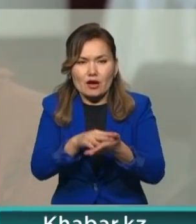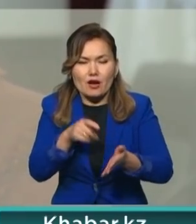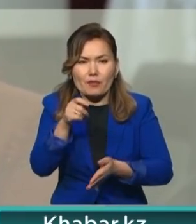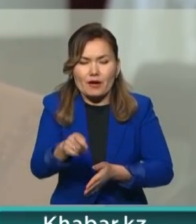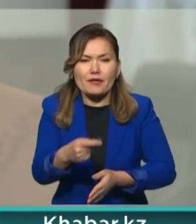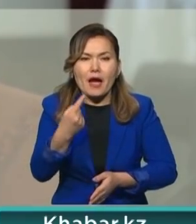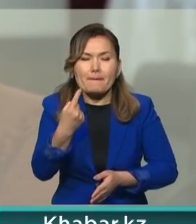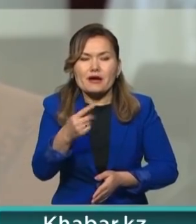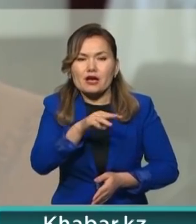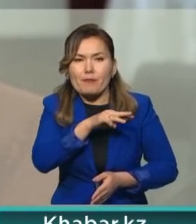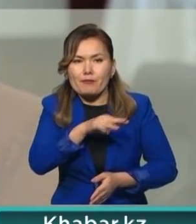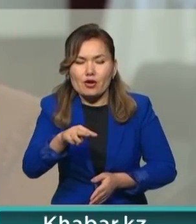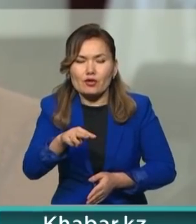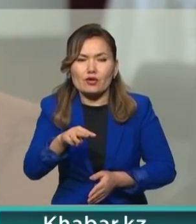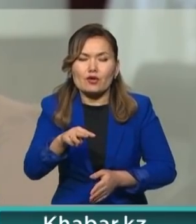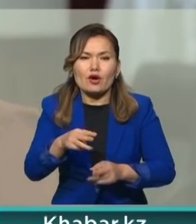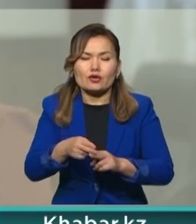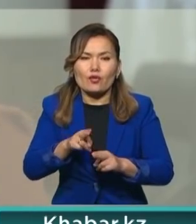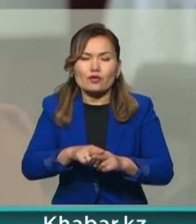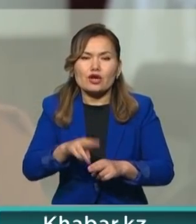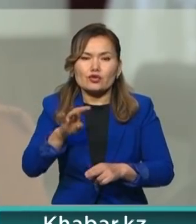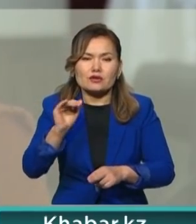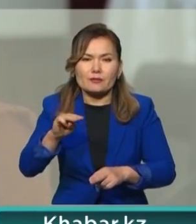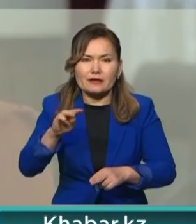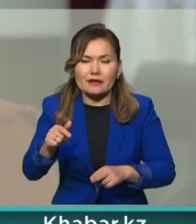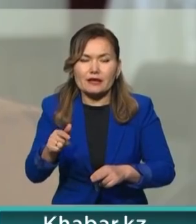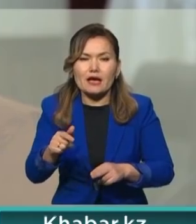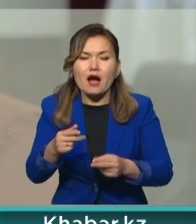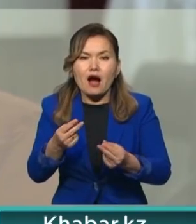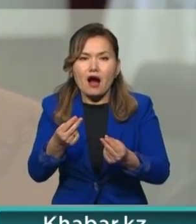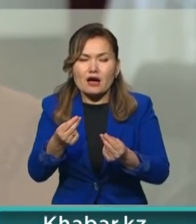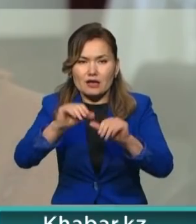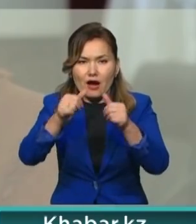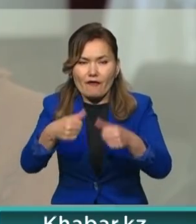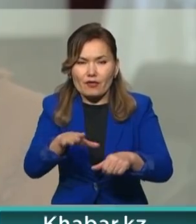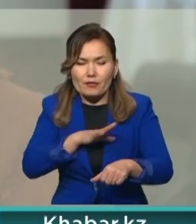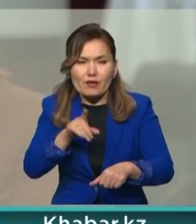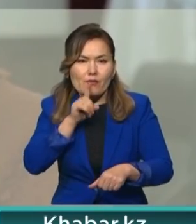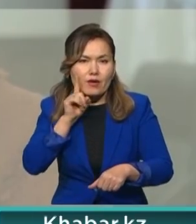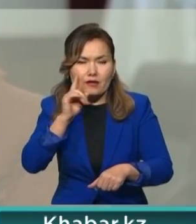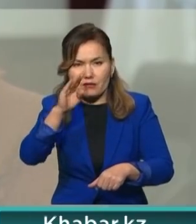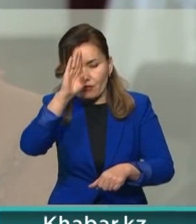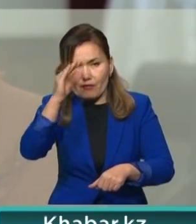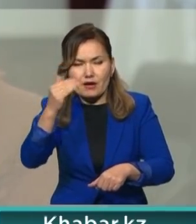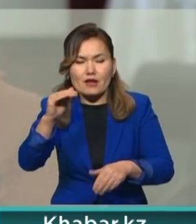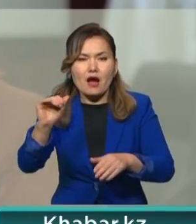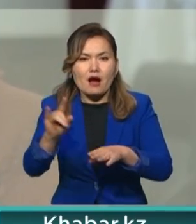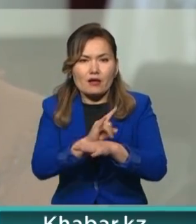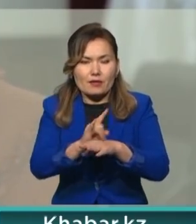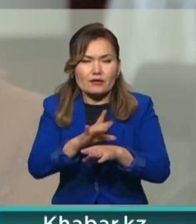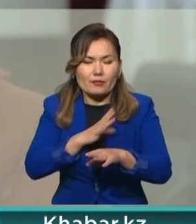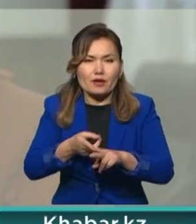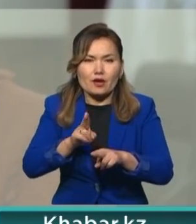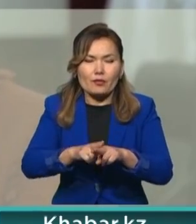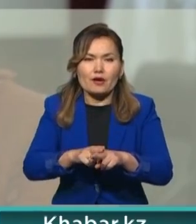мың шамасында қаржылай ақша шығын келтірілді. Қазіргі таңда Қазақстан Республикасының кодексінің 190-шы бабы 3-ші бөлігі,